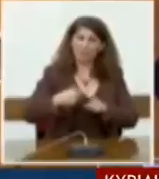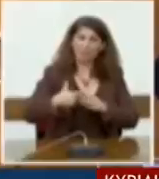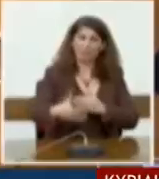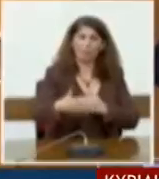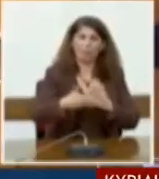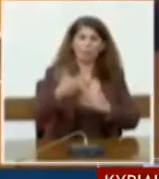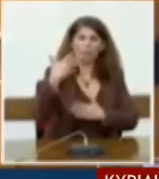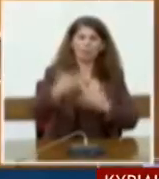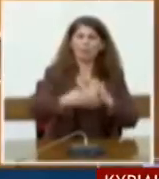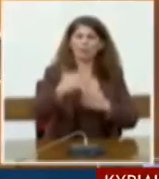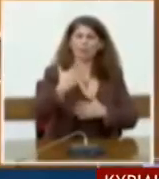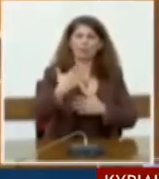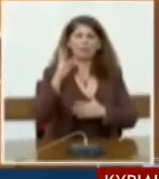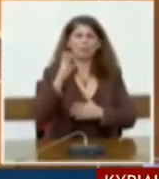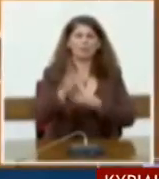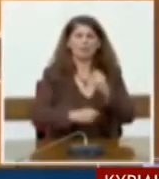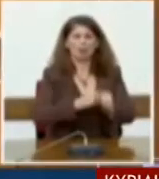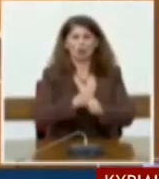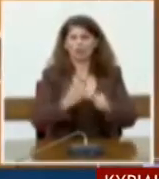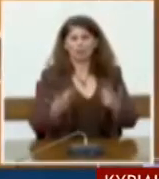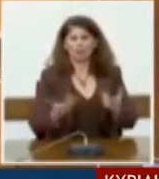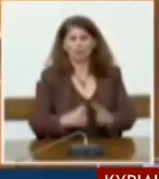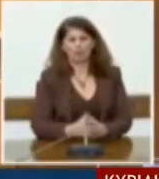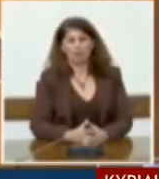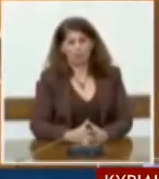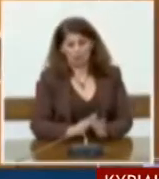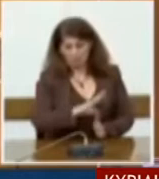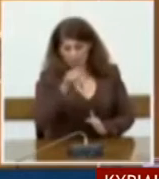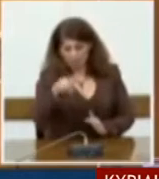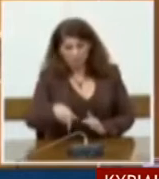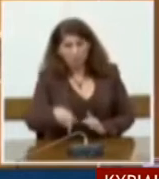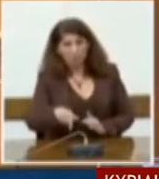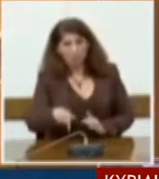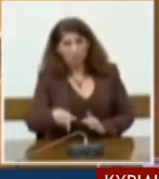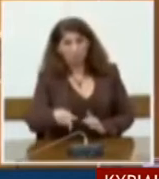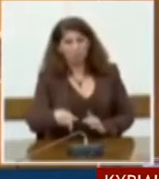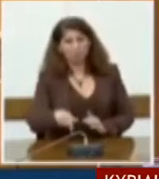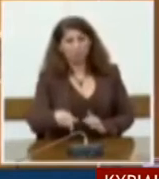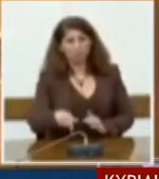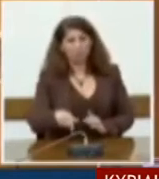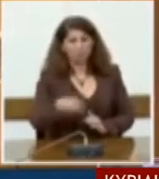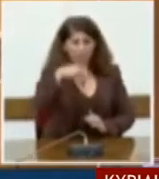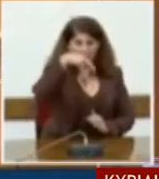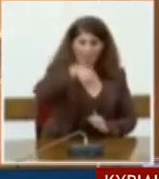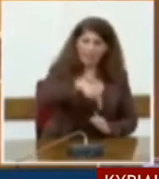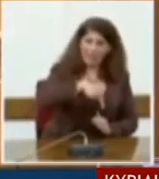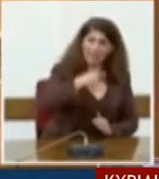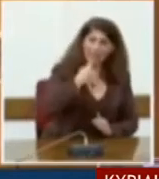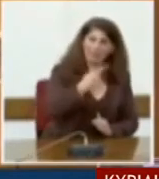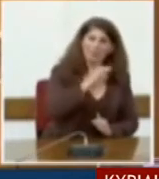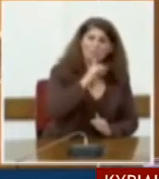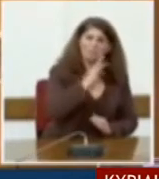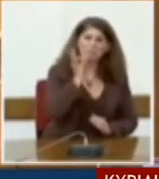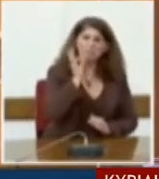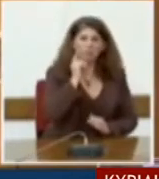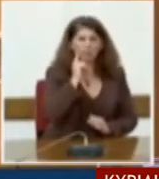Να ανακοινώσουμε ότι στη συνεδρίαση της Βουλής για την προ-ημερησίες διατάξεως